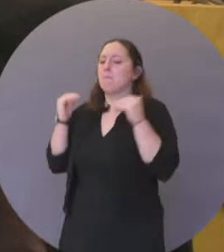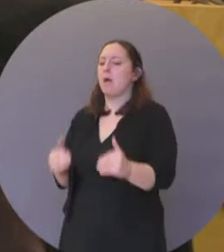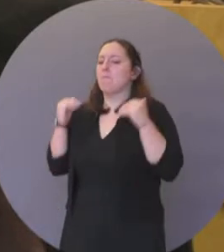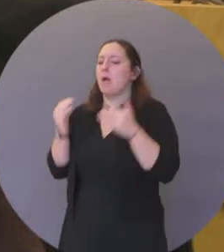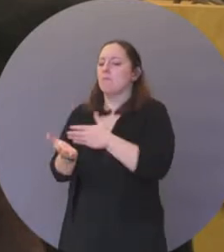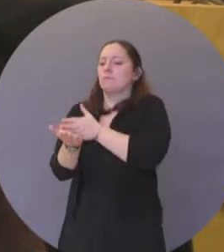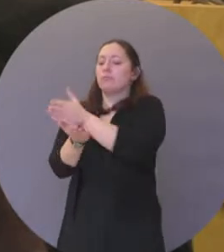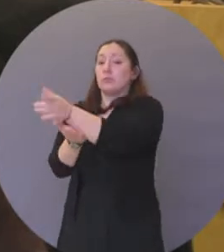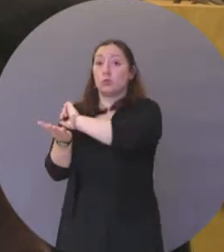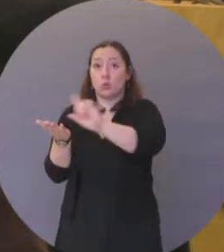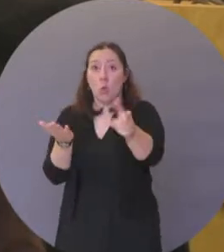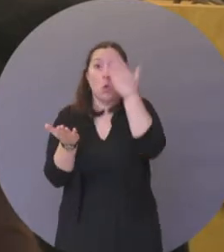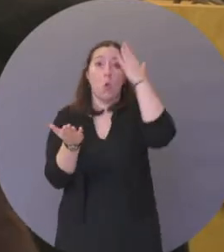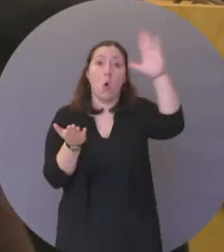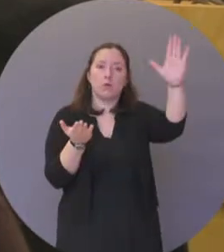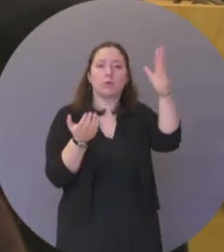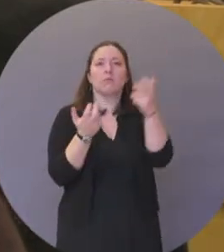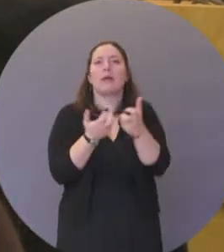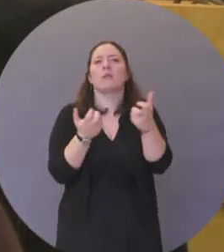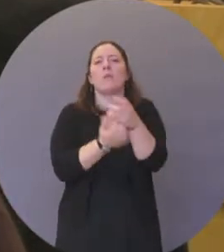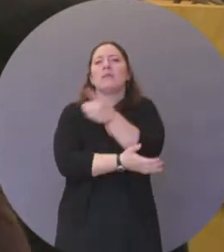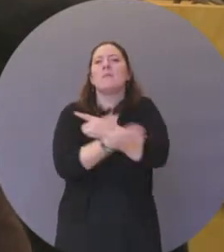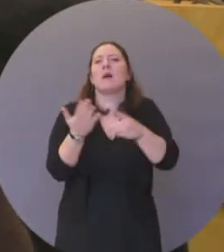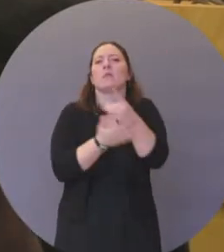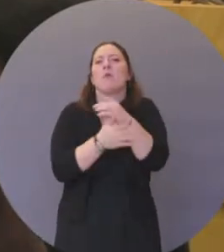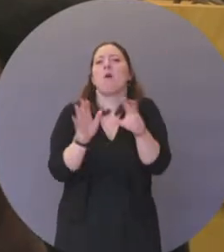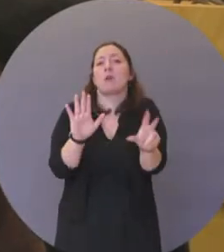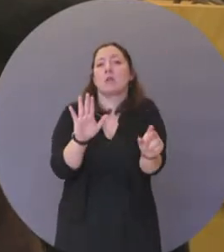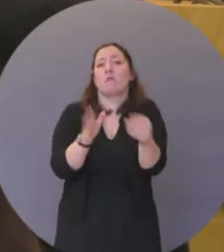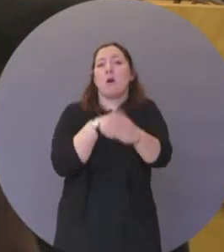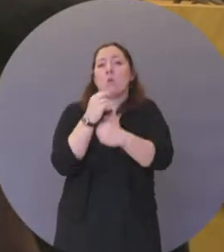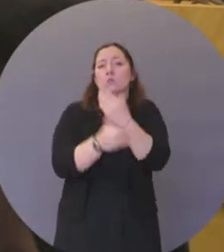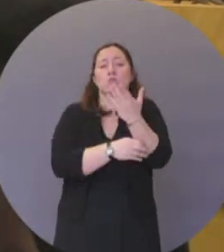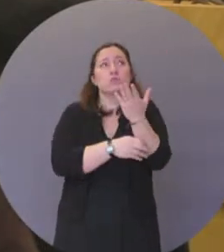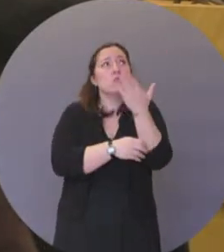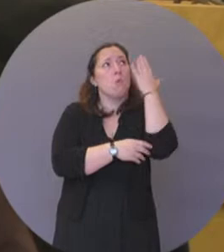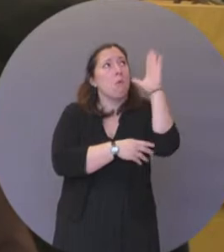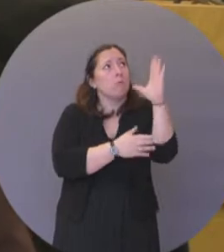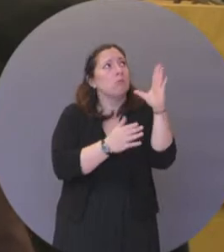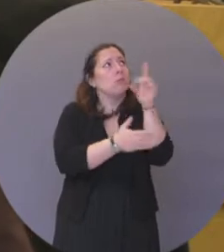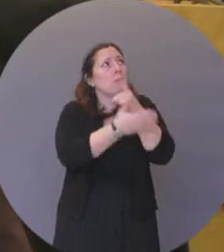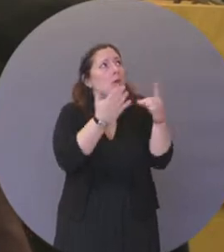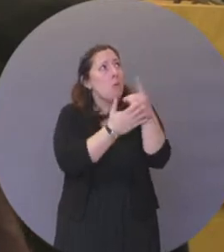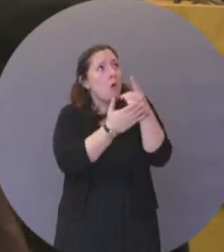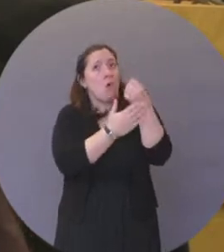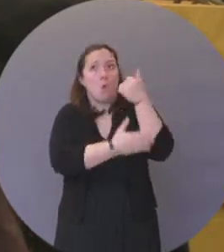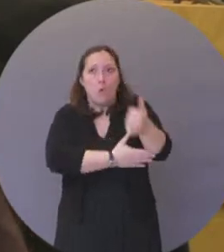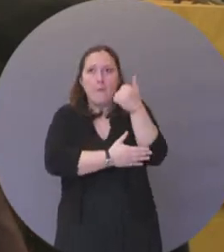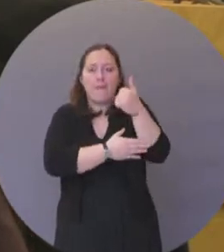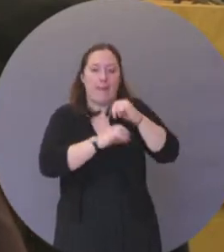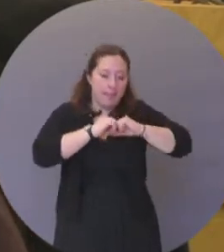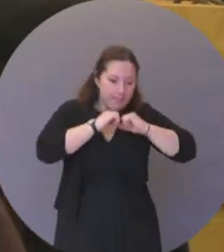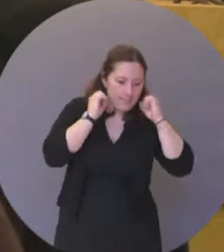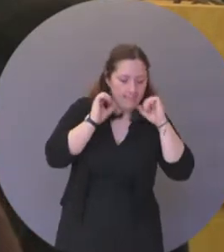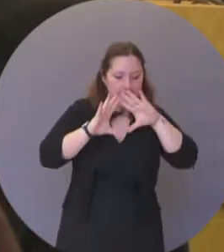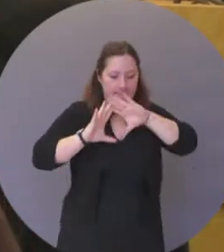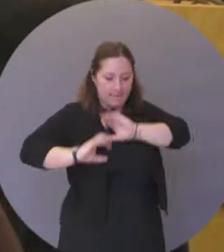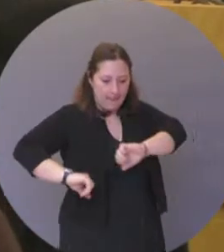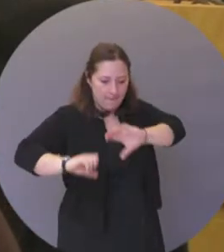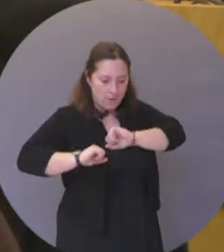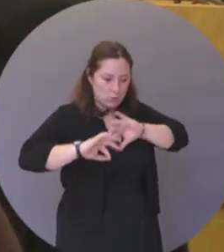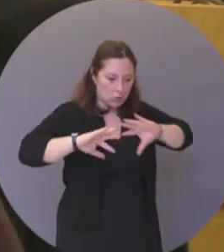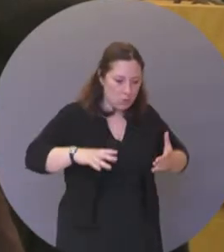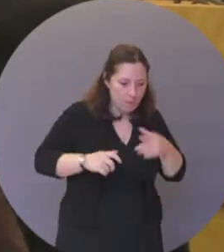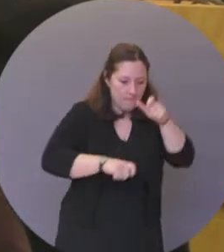du département de la Somme mais d'autres départements aussi expérimentent des modalités de prise en charge de l'accompagnement des